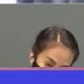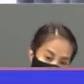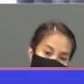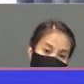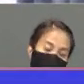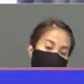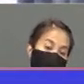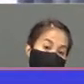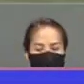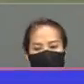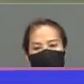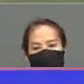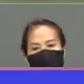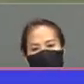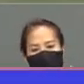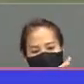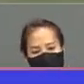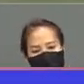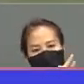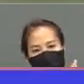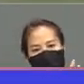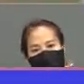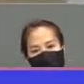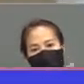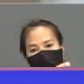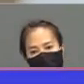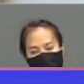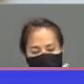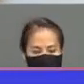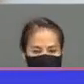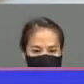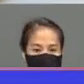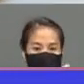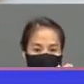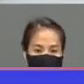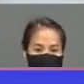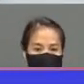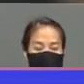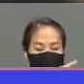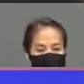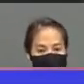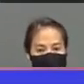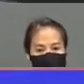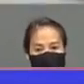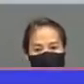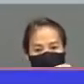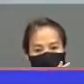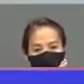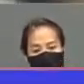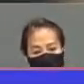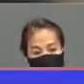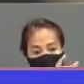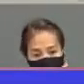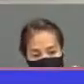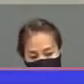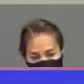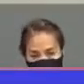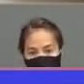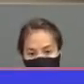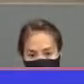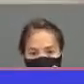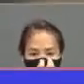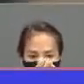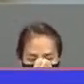สัตว์ไพรเมตนะคะซึ่งคาดการณ์ไว้ว่าจะมีการนำมาติดตั้งได้เนี่ยในเดือนกันยายนนานแล้วก็